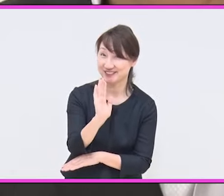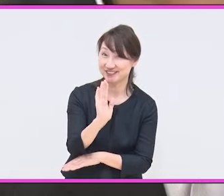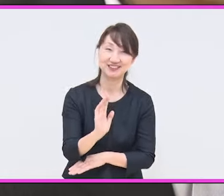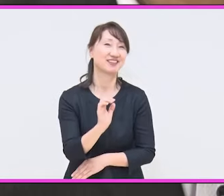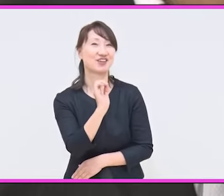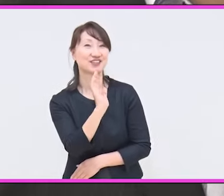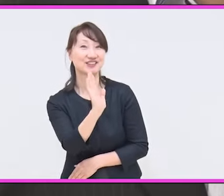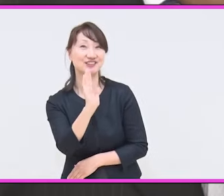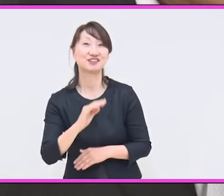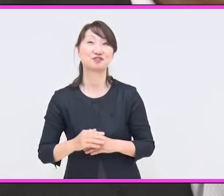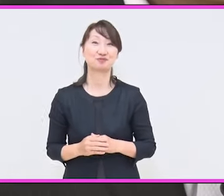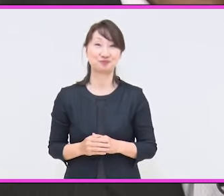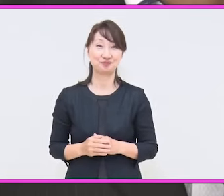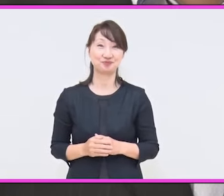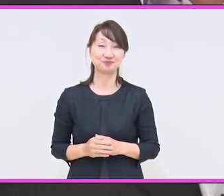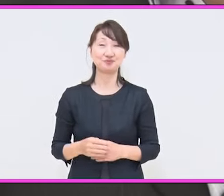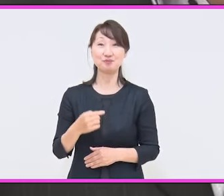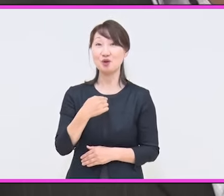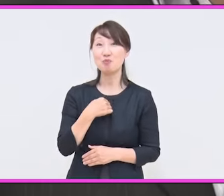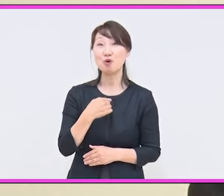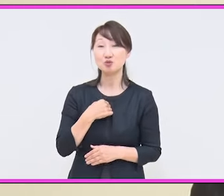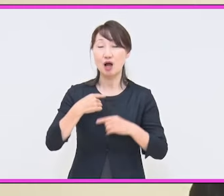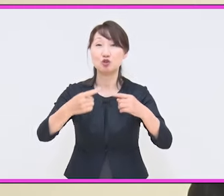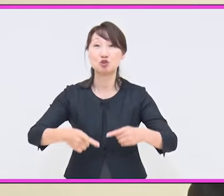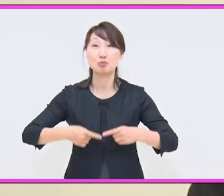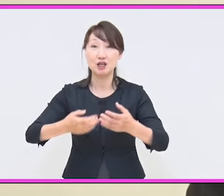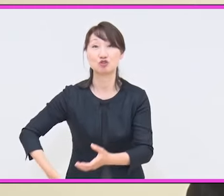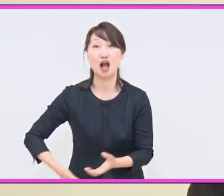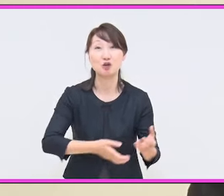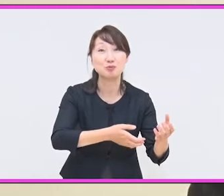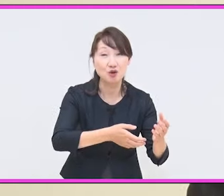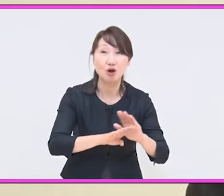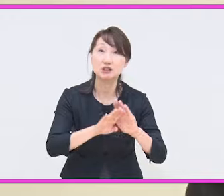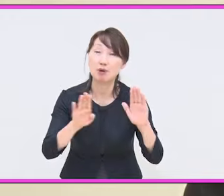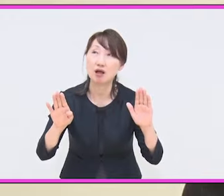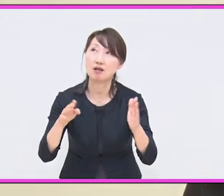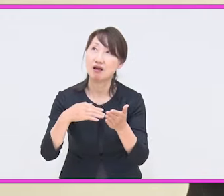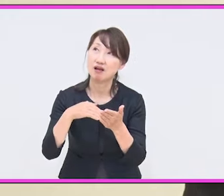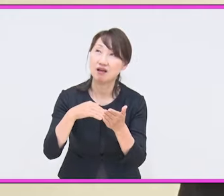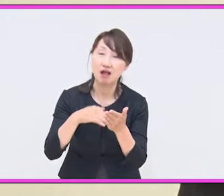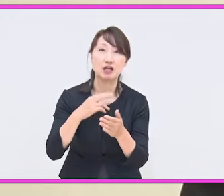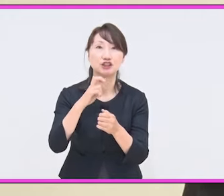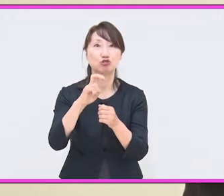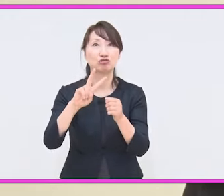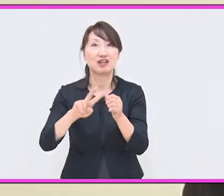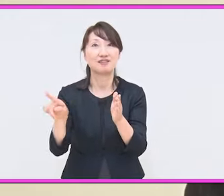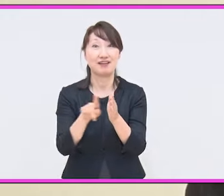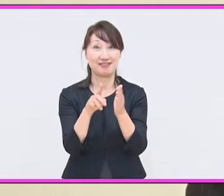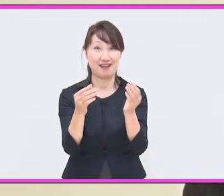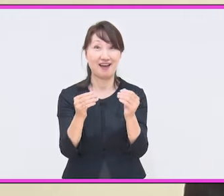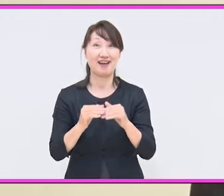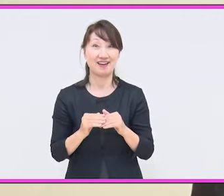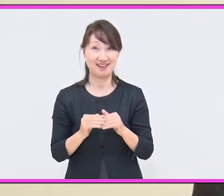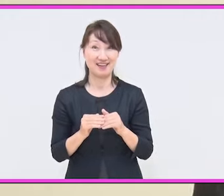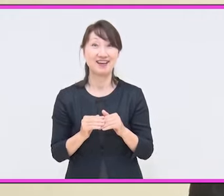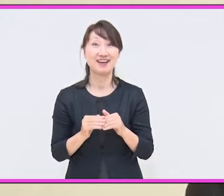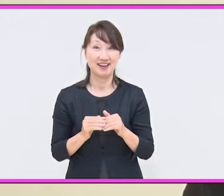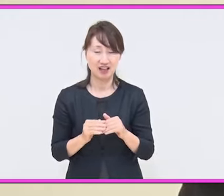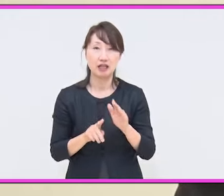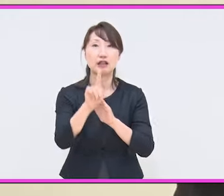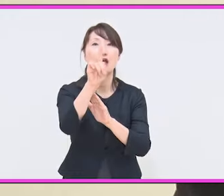よろしくお願いします。お願いします。僕は、車椅子ラグビー始めてもう22年経つんですけど、代表歴